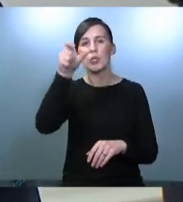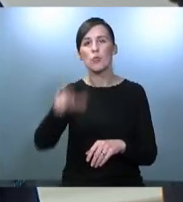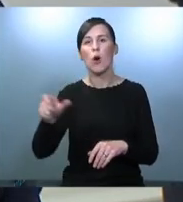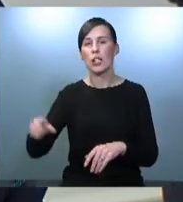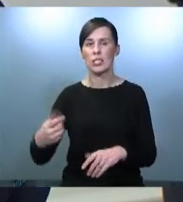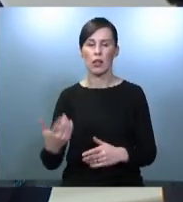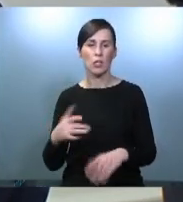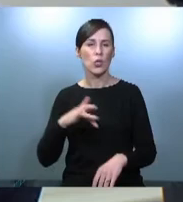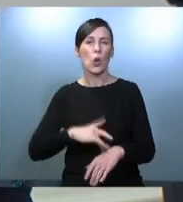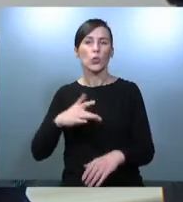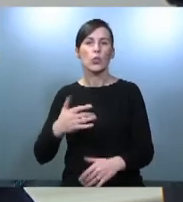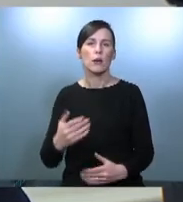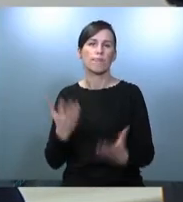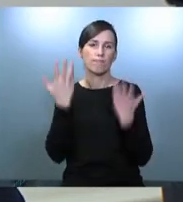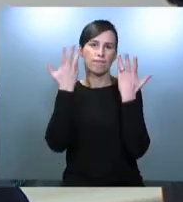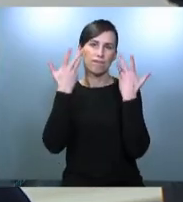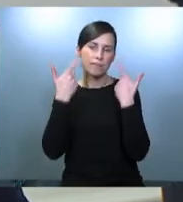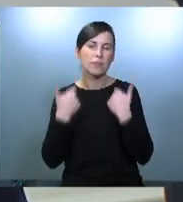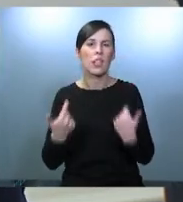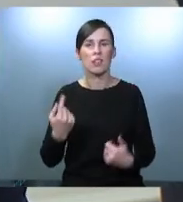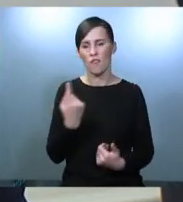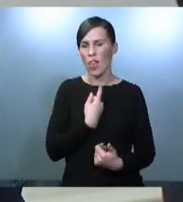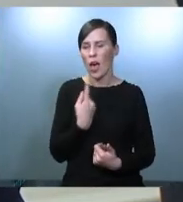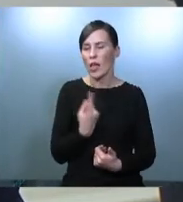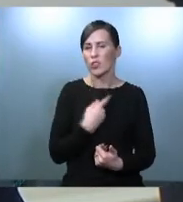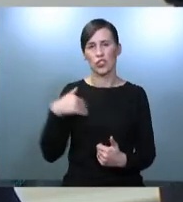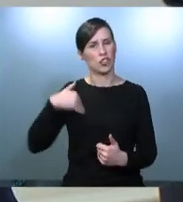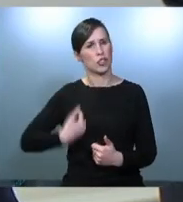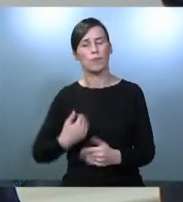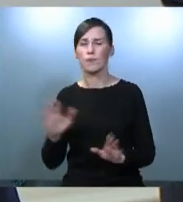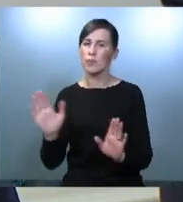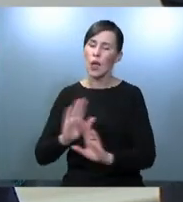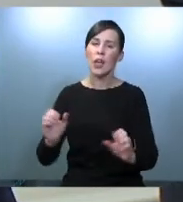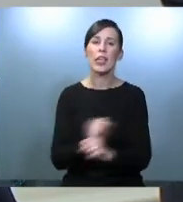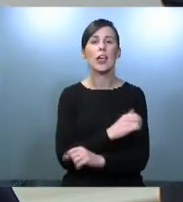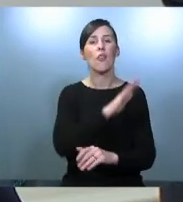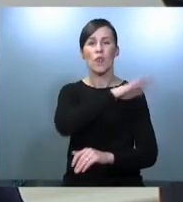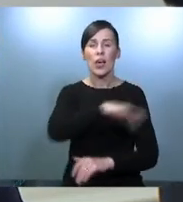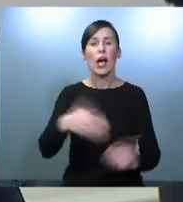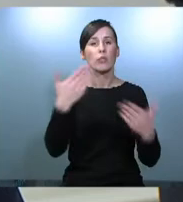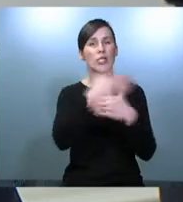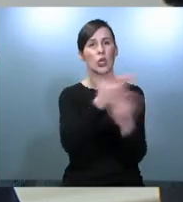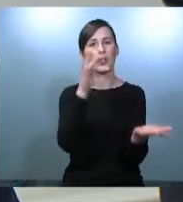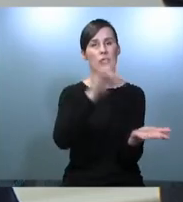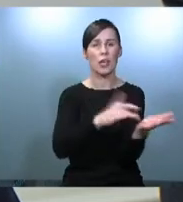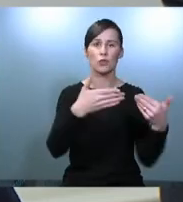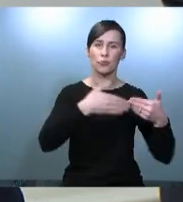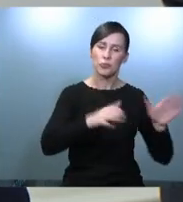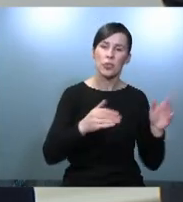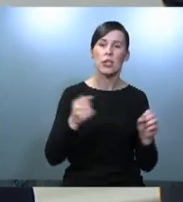pagaliau steigiant ir savarankiškus gyvenimo namus, dienos centrus ne tik vaikams, bet ir seniorams. Švietimo visa